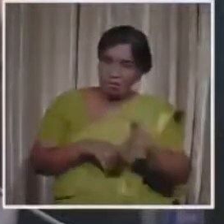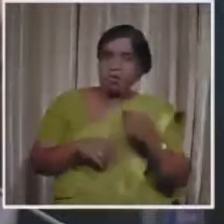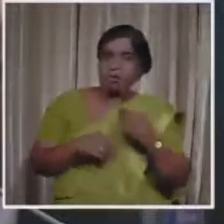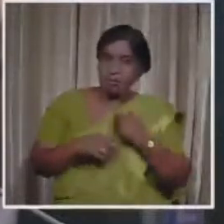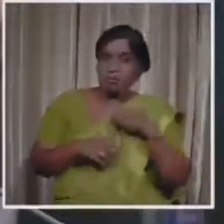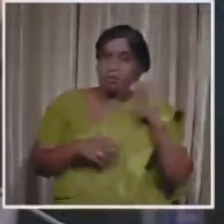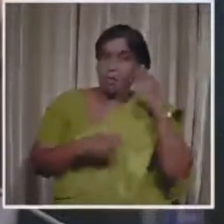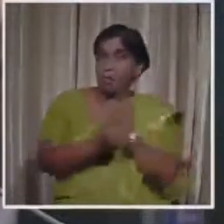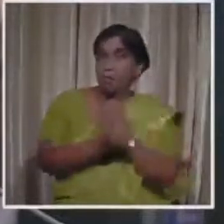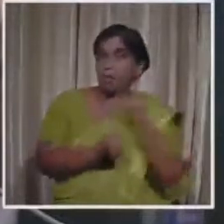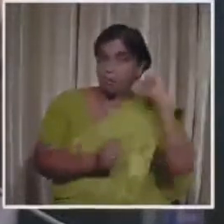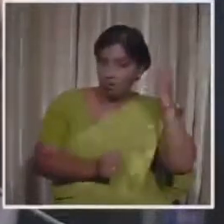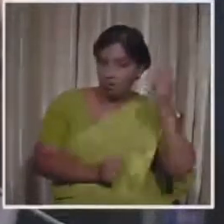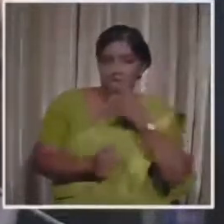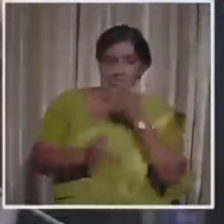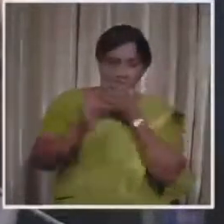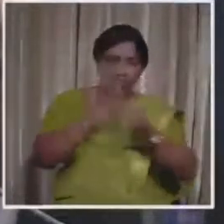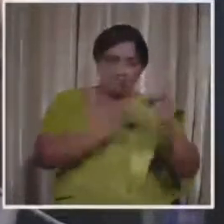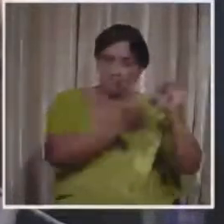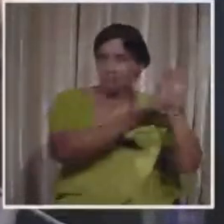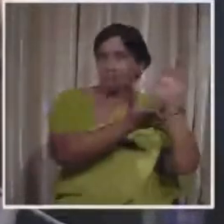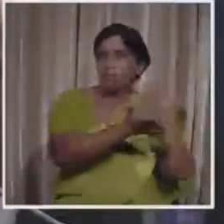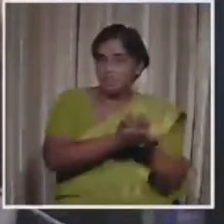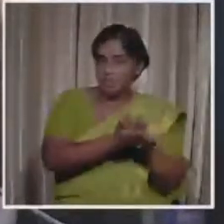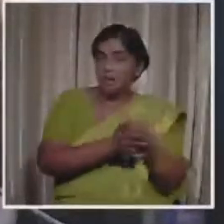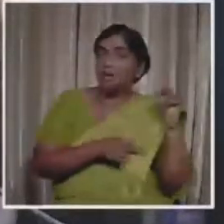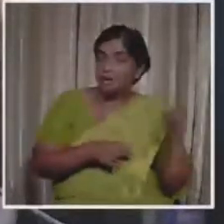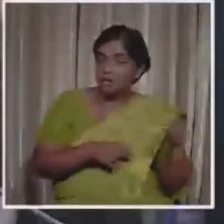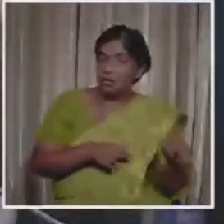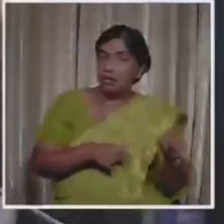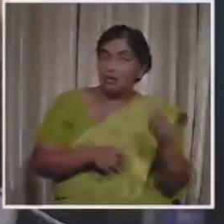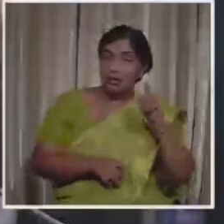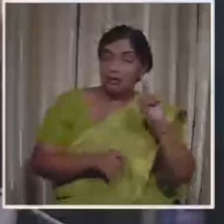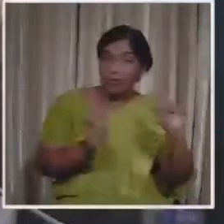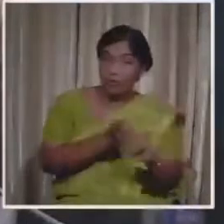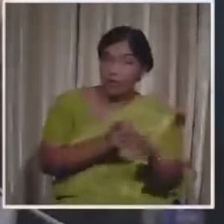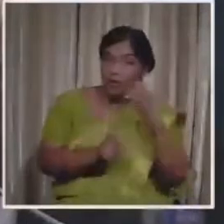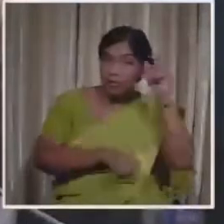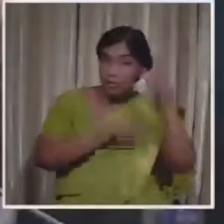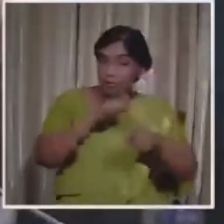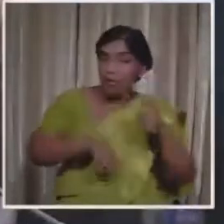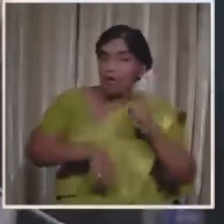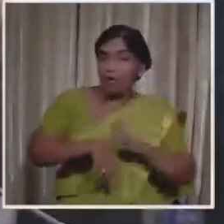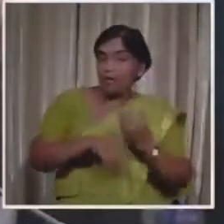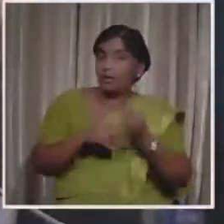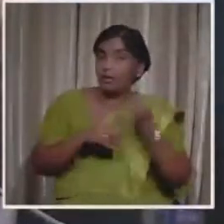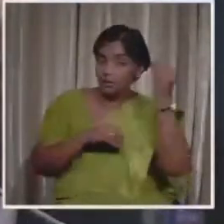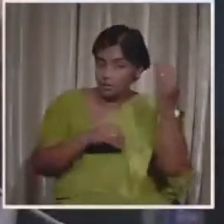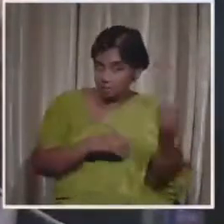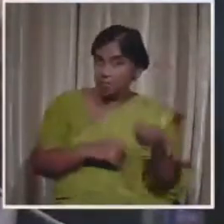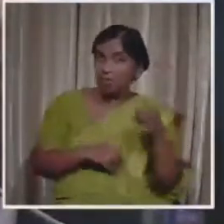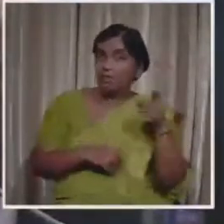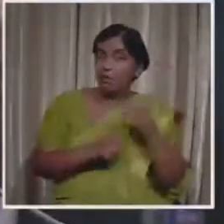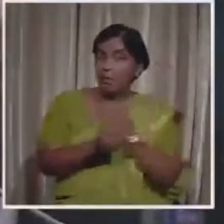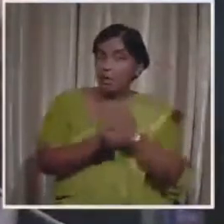විශේෂයෙන් පොලිස්පතිතුමාටත් පැමිණිලක් කරන්න බලාපොරොත්තු වෙනවා මේ ආපු කලහකාරී පිරිසට මේ අවස්ථාව දුන්න ඒ